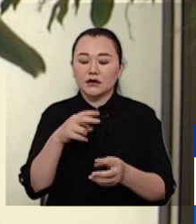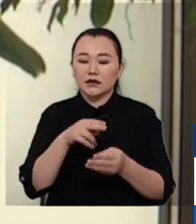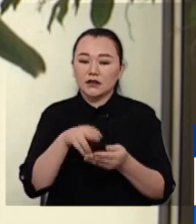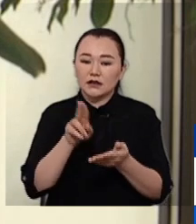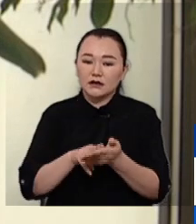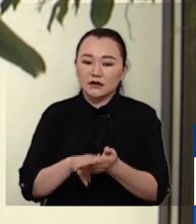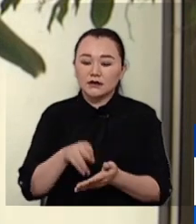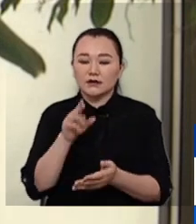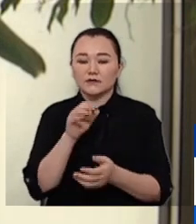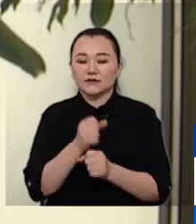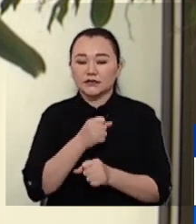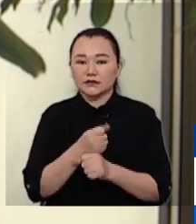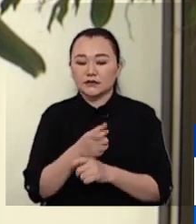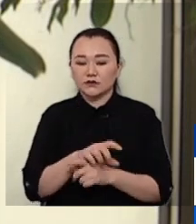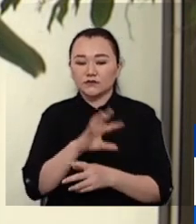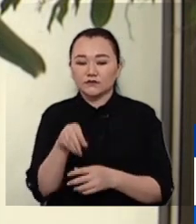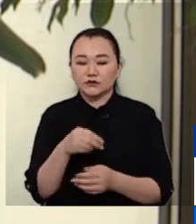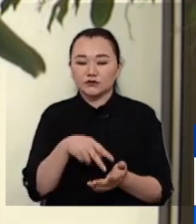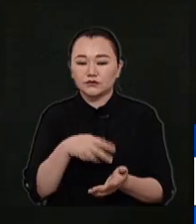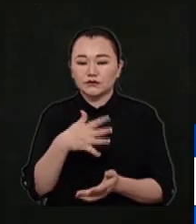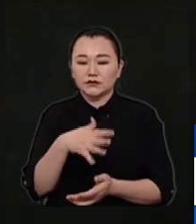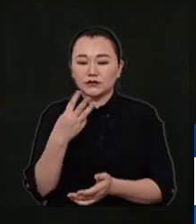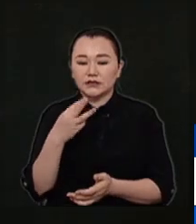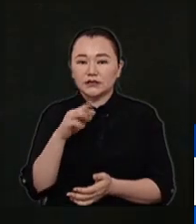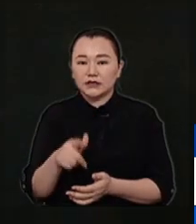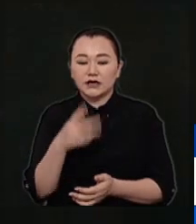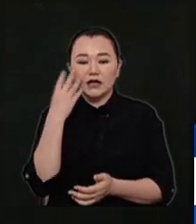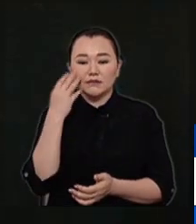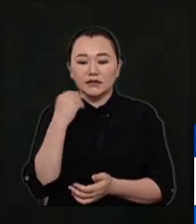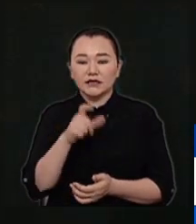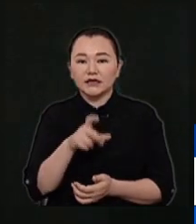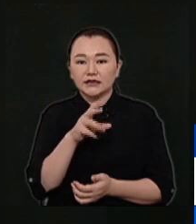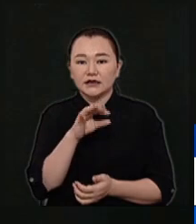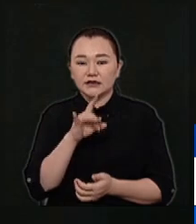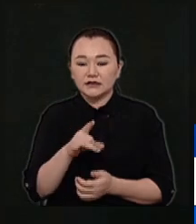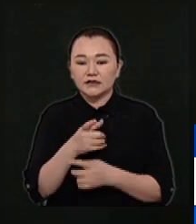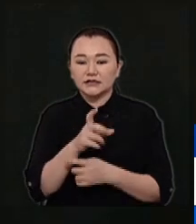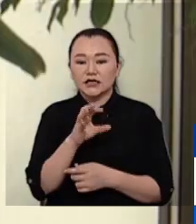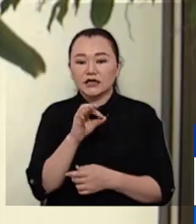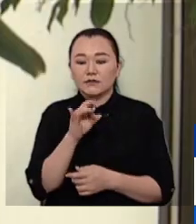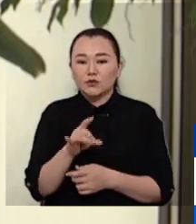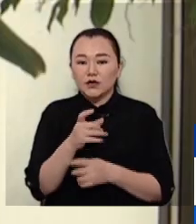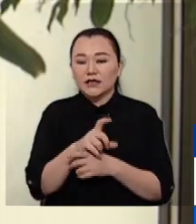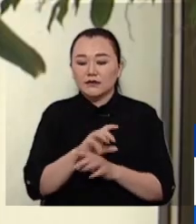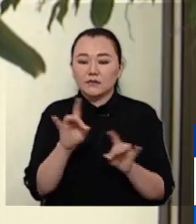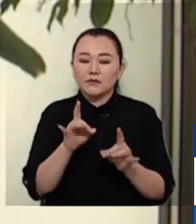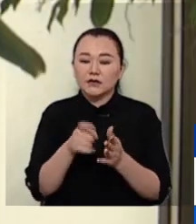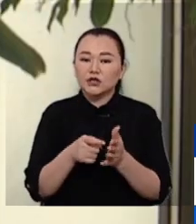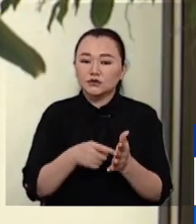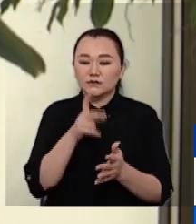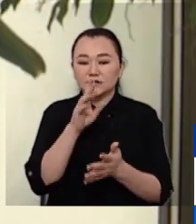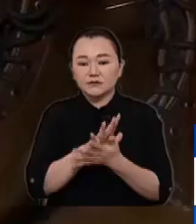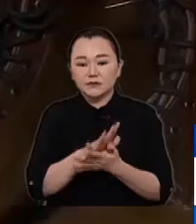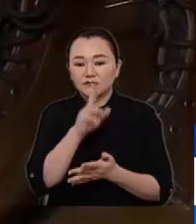как вывести из оборота. То есть вот это стоит всего 53 тенге. Алматинский интегратор Тимур Ковалев продавцов с рынка консультирует бесплатно. За